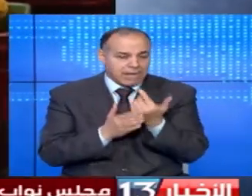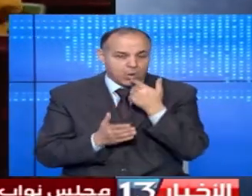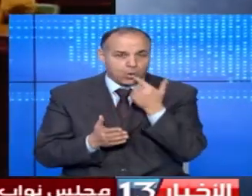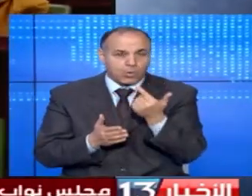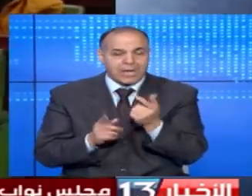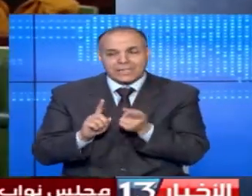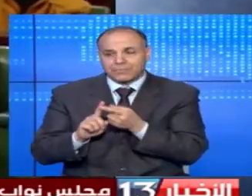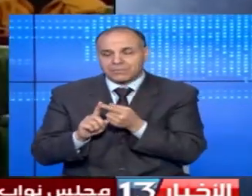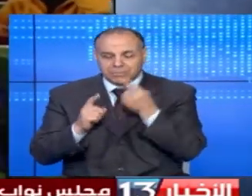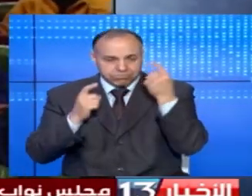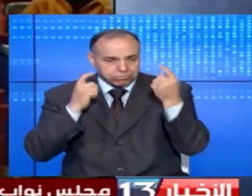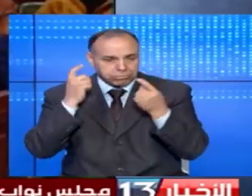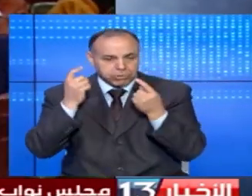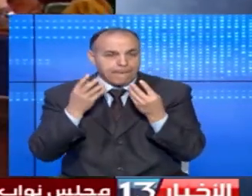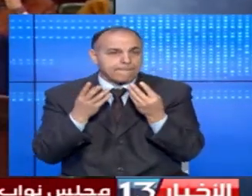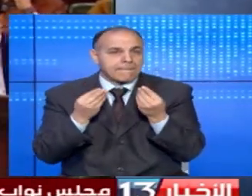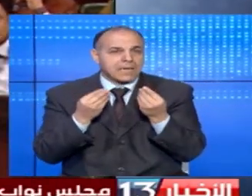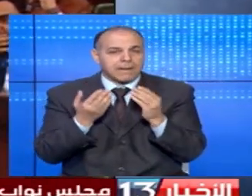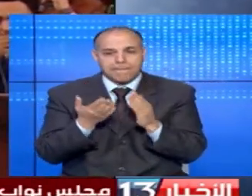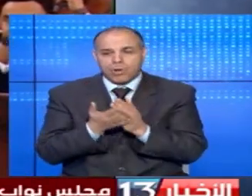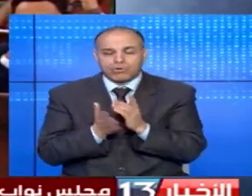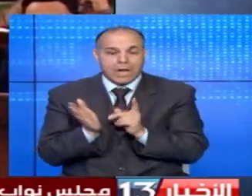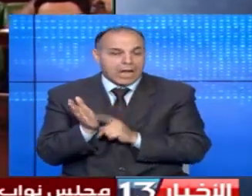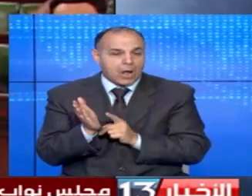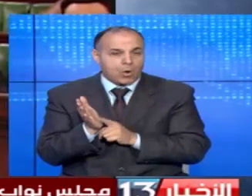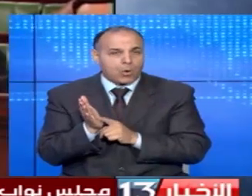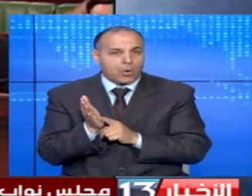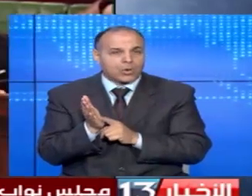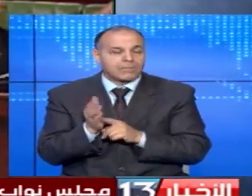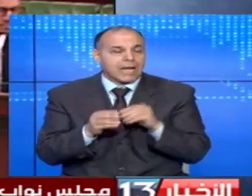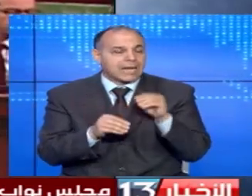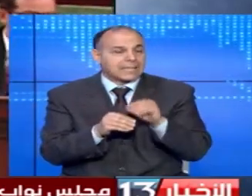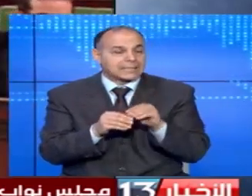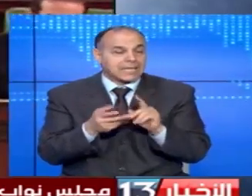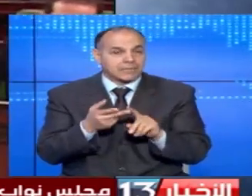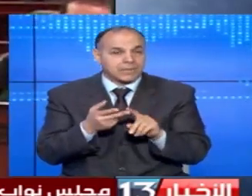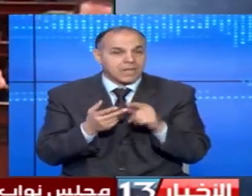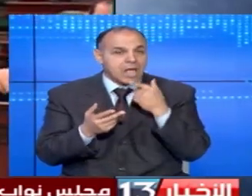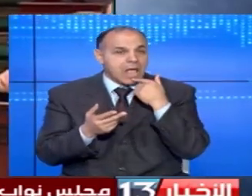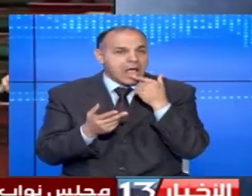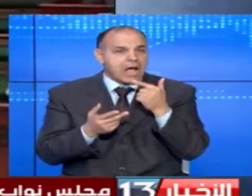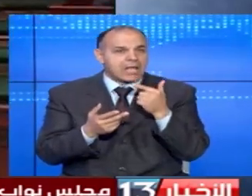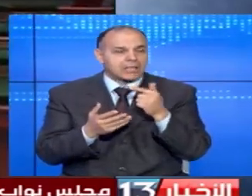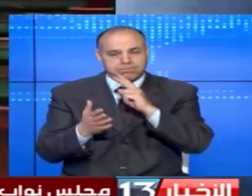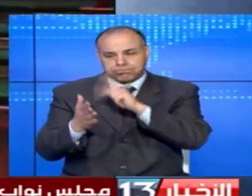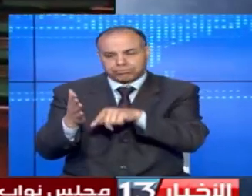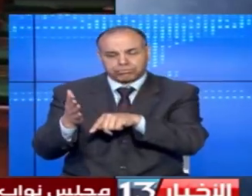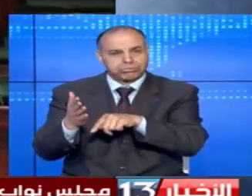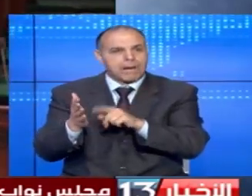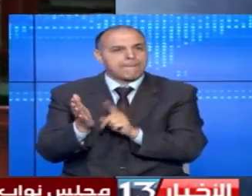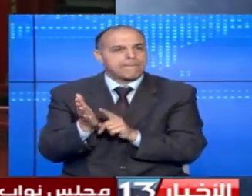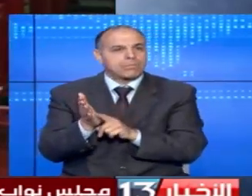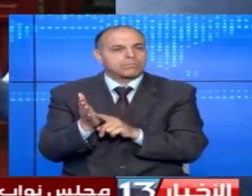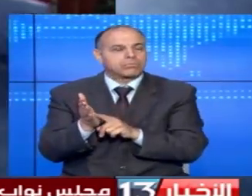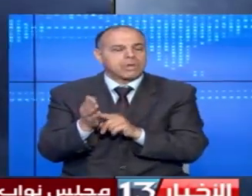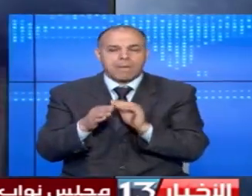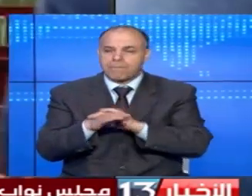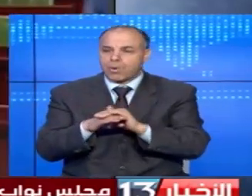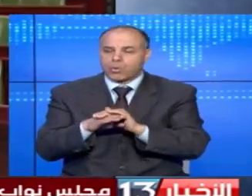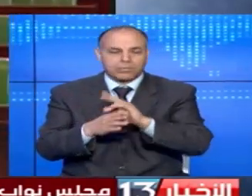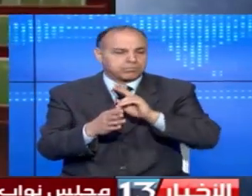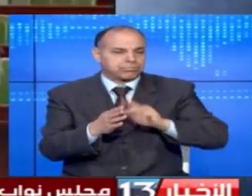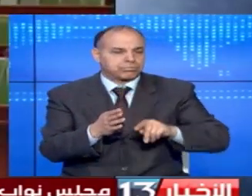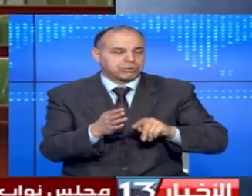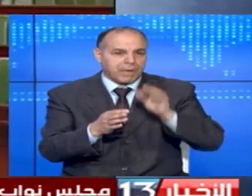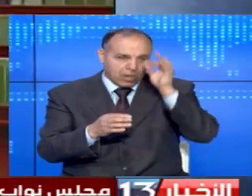والمخصصه للنظر في عدد من مشاريع القوانين في الصبغه الاقتصاديه تمت المصادقه على مشروع قانون يتعلق باتفاق